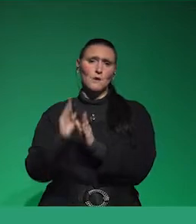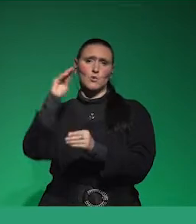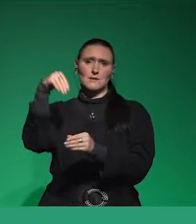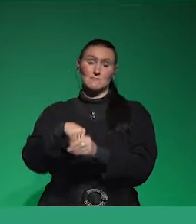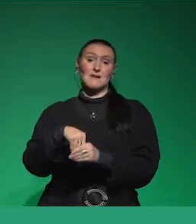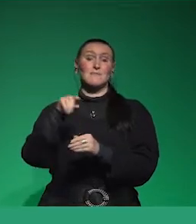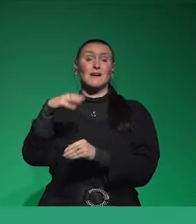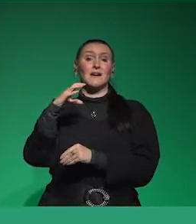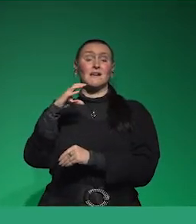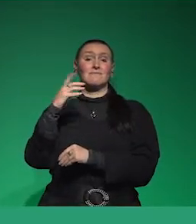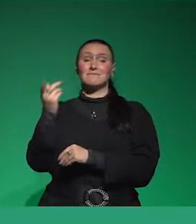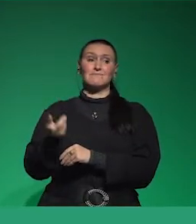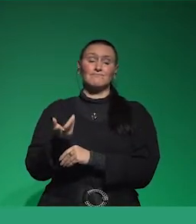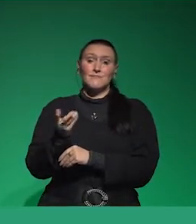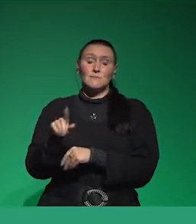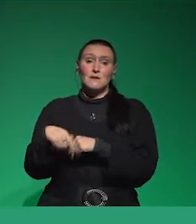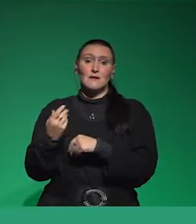bedeutet, dass